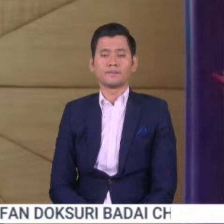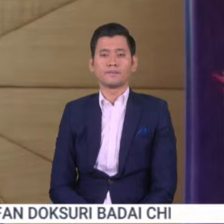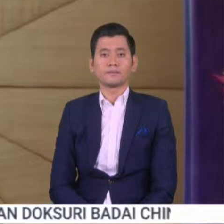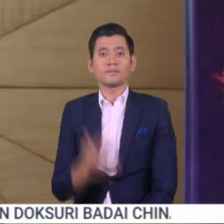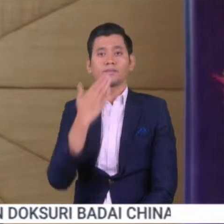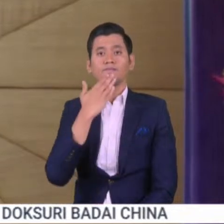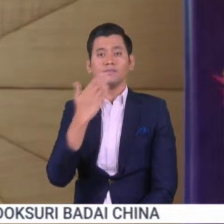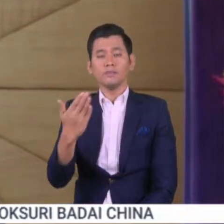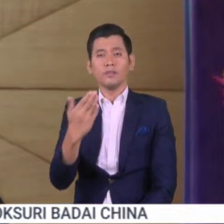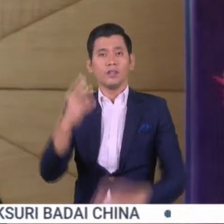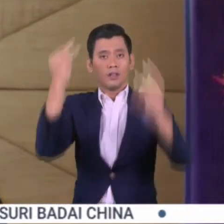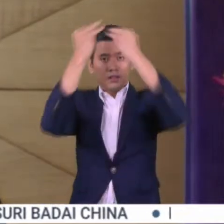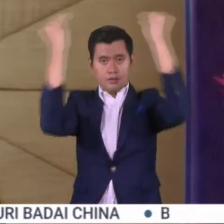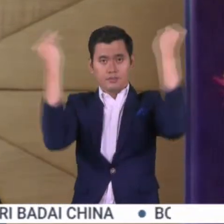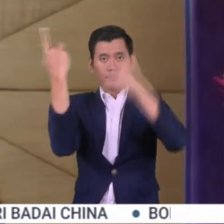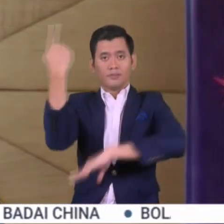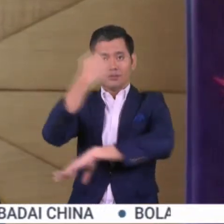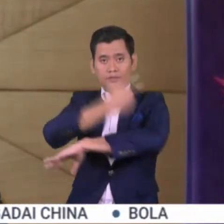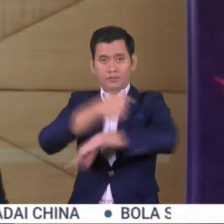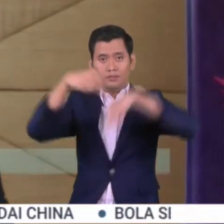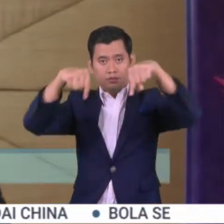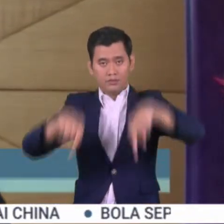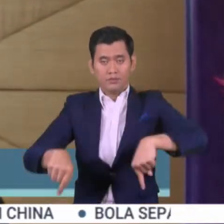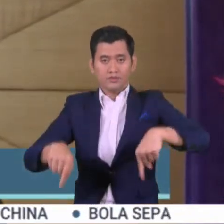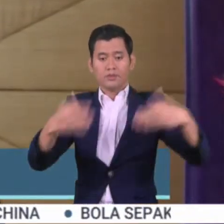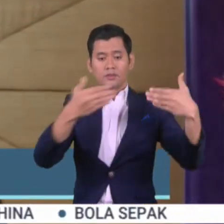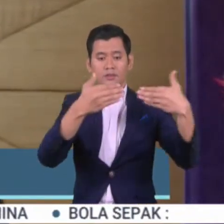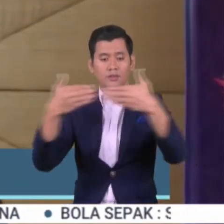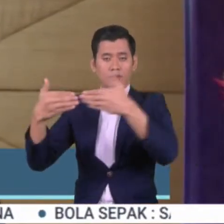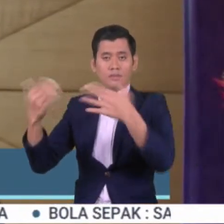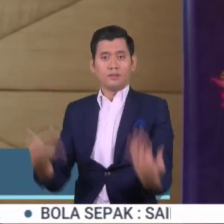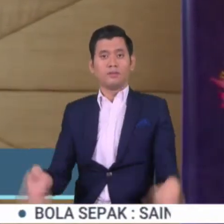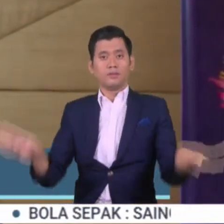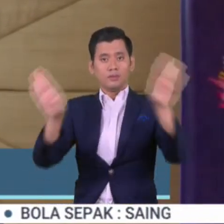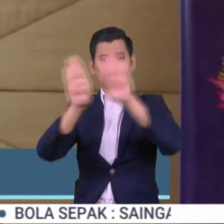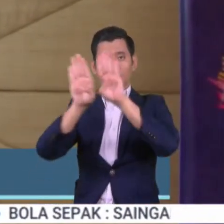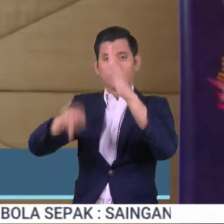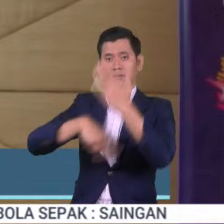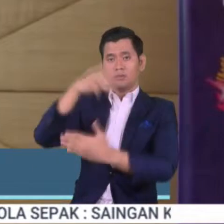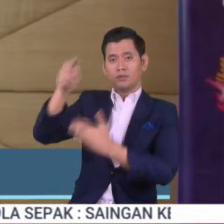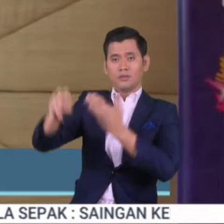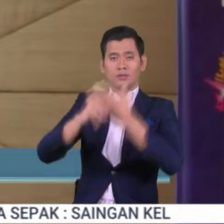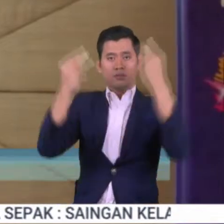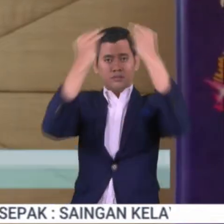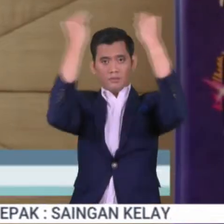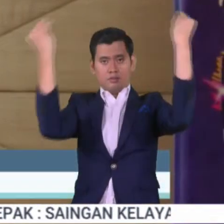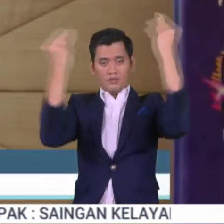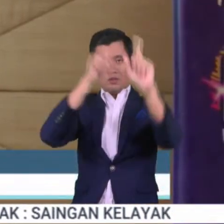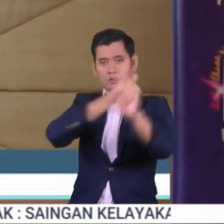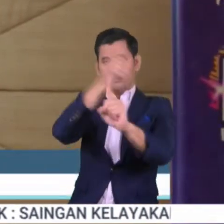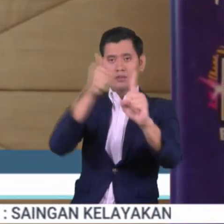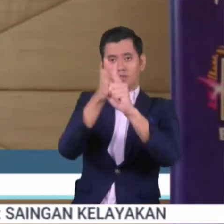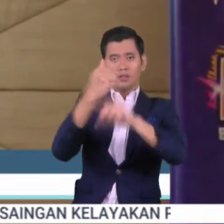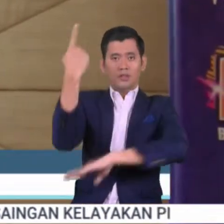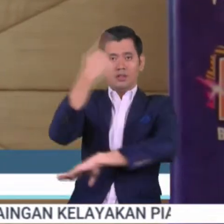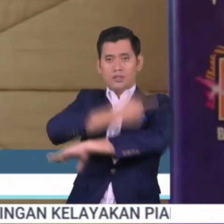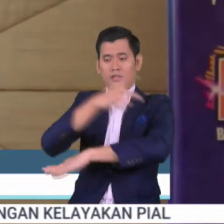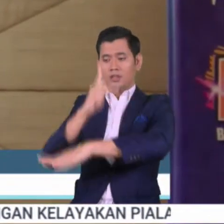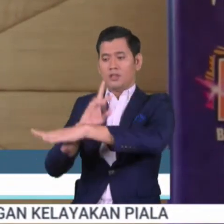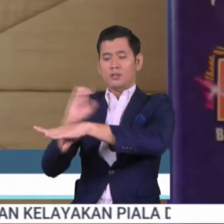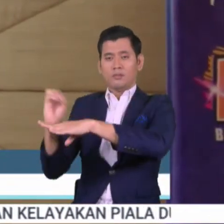Ya, saya terima kasih. Majlis pada hari ini adalah kesinambungan penutupan kepada program Majlis Apresiasi dan Hari Koperasi